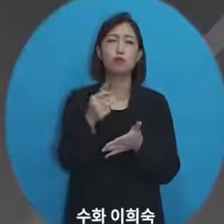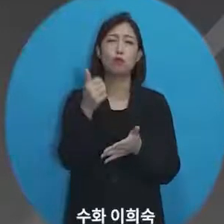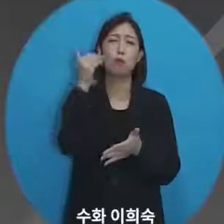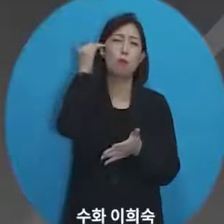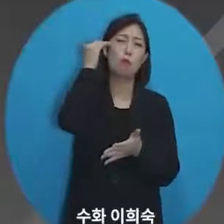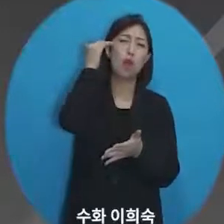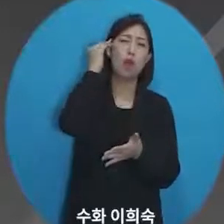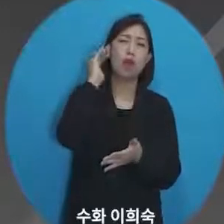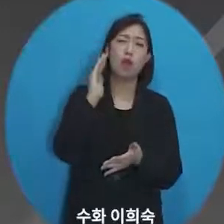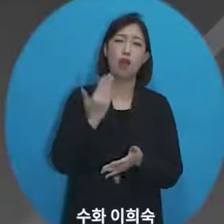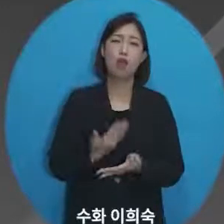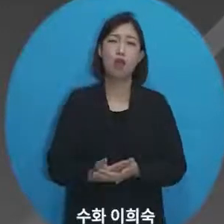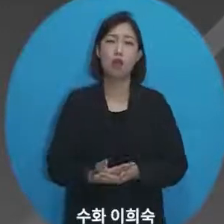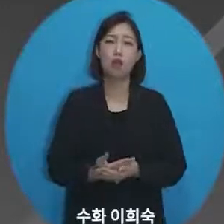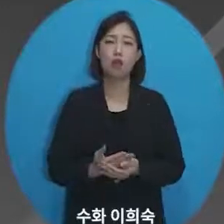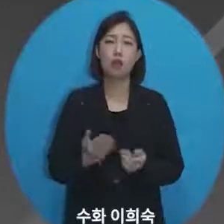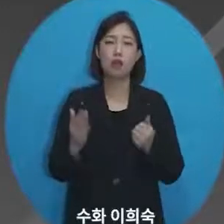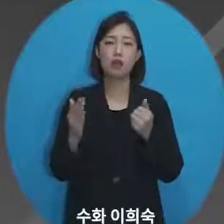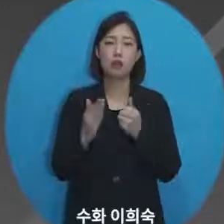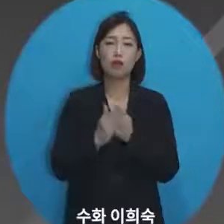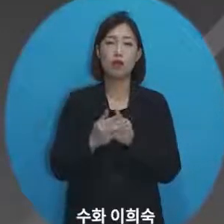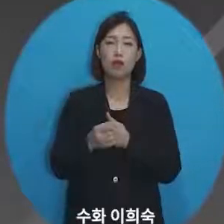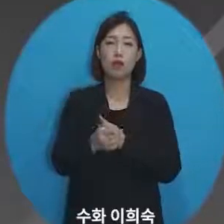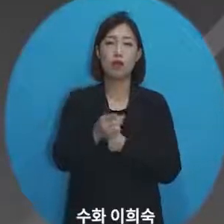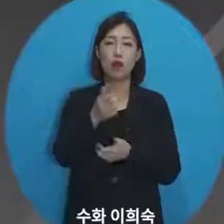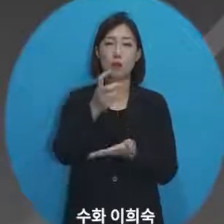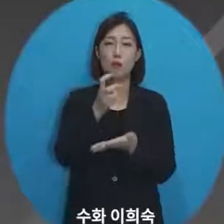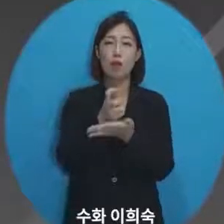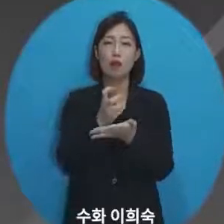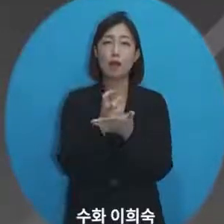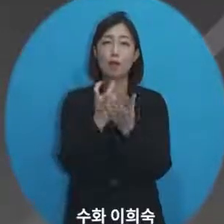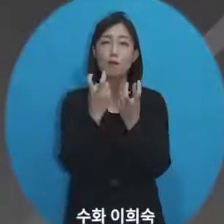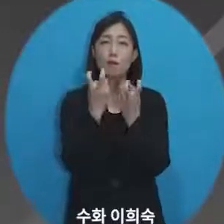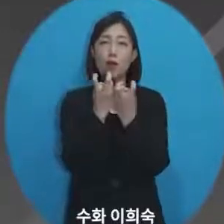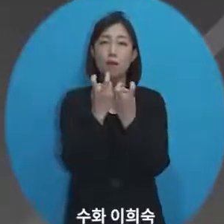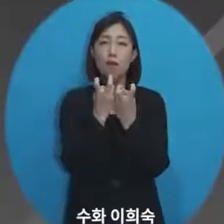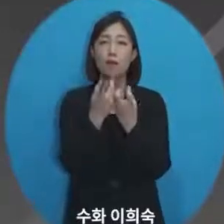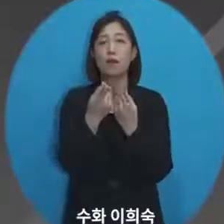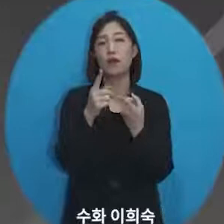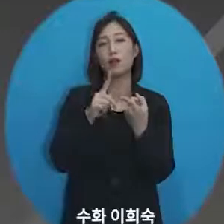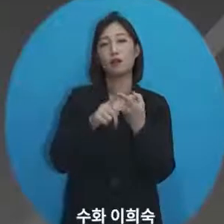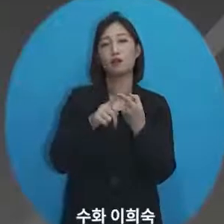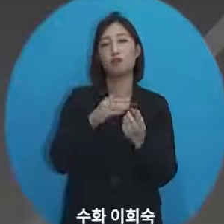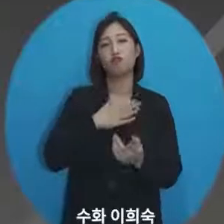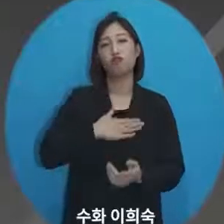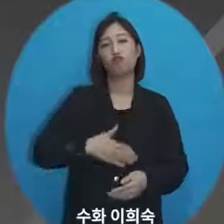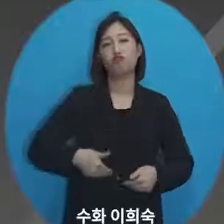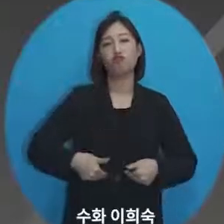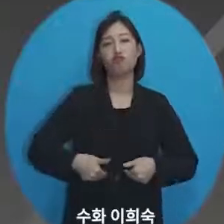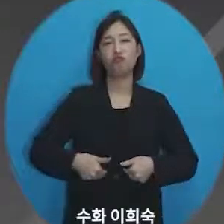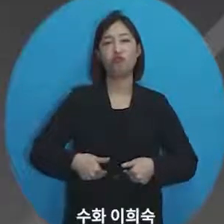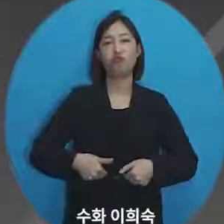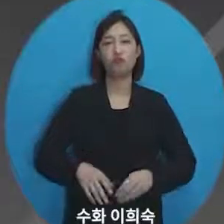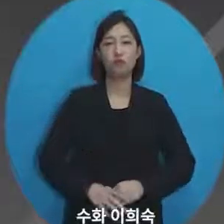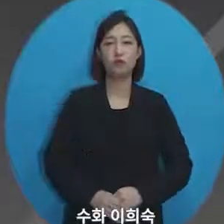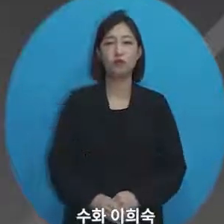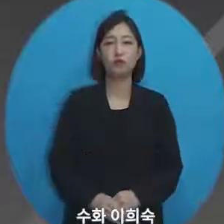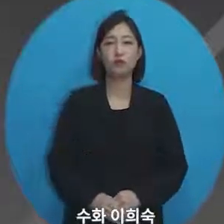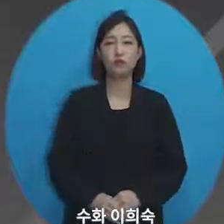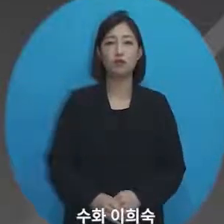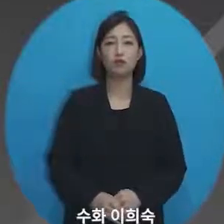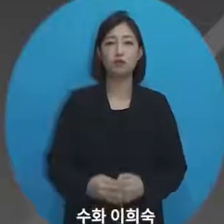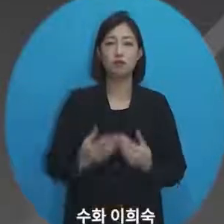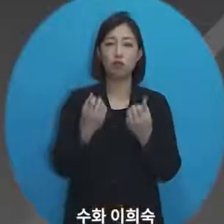그런 점자 블록 위에서 모여서 사람들이 모여 얘기를 한다거나 아니면